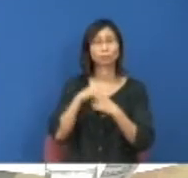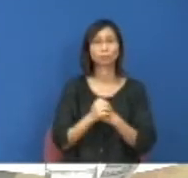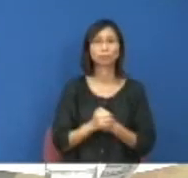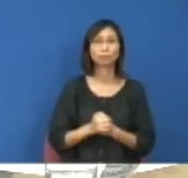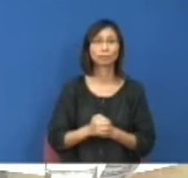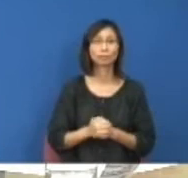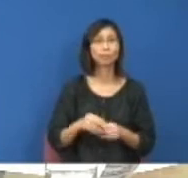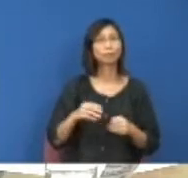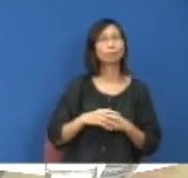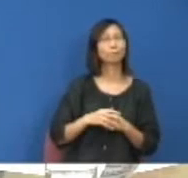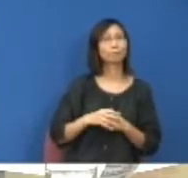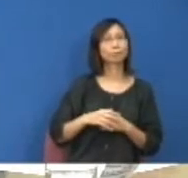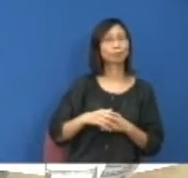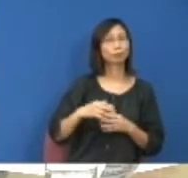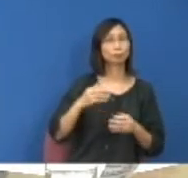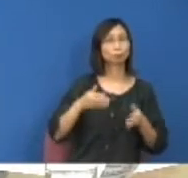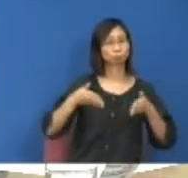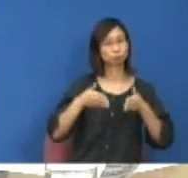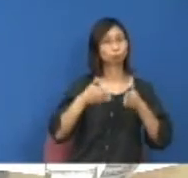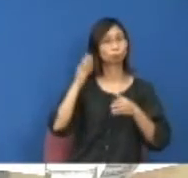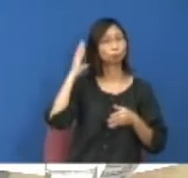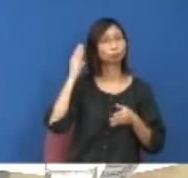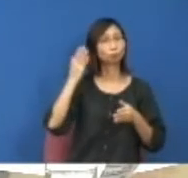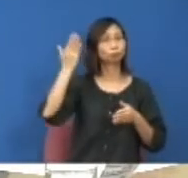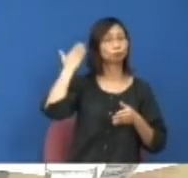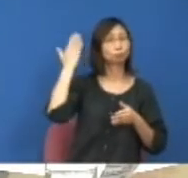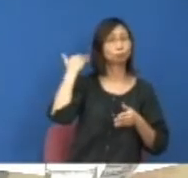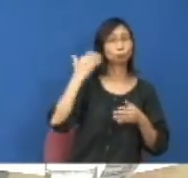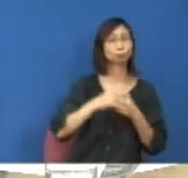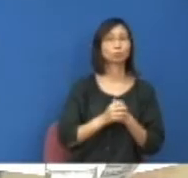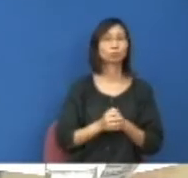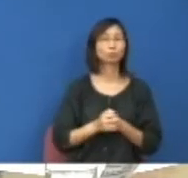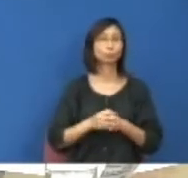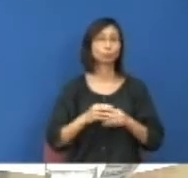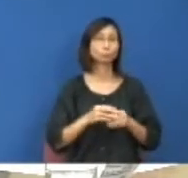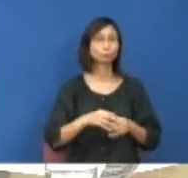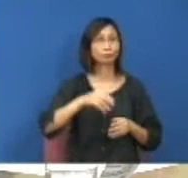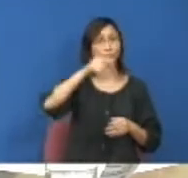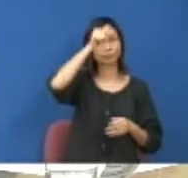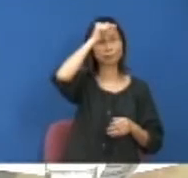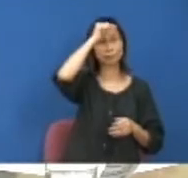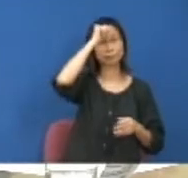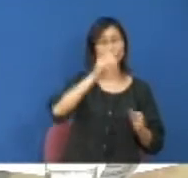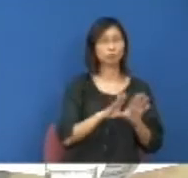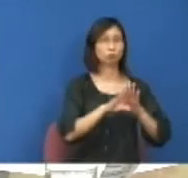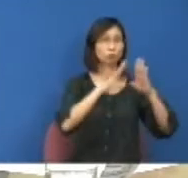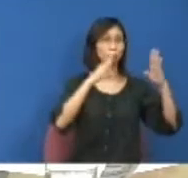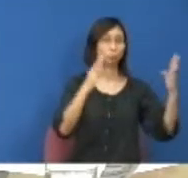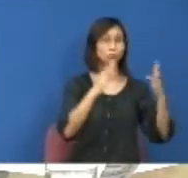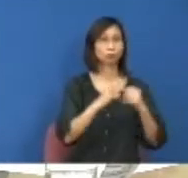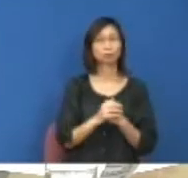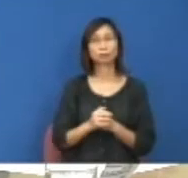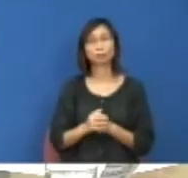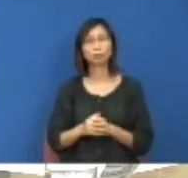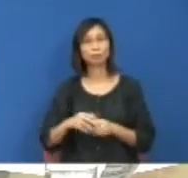威尼斯抗拒教皇開始，即係話嗰個市民階級開始對於